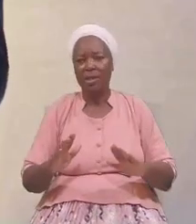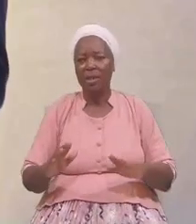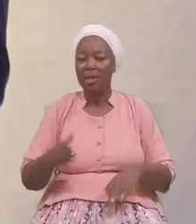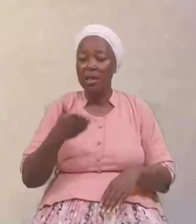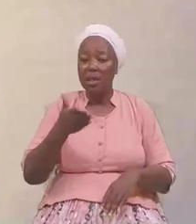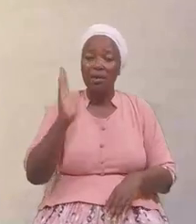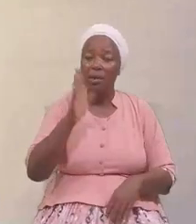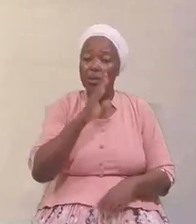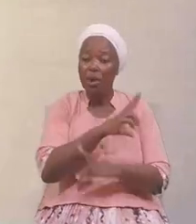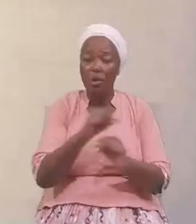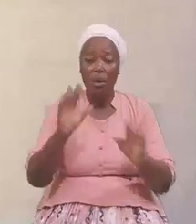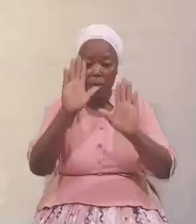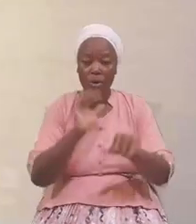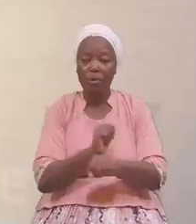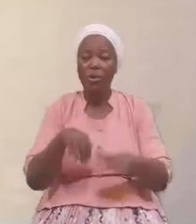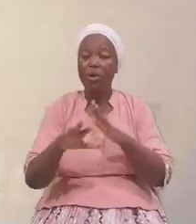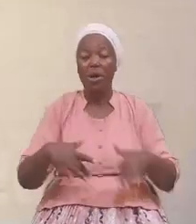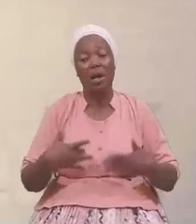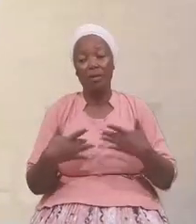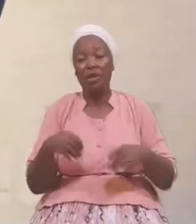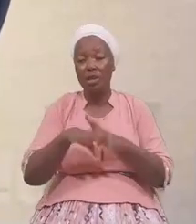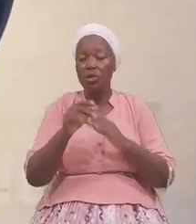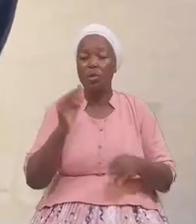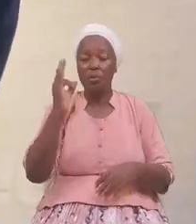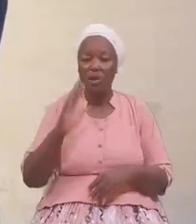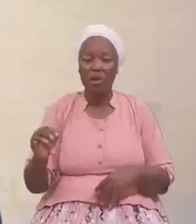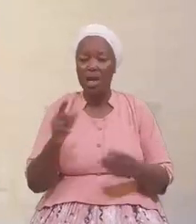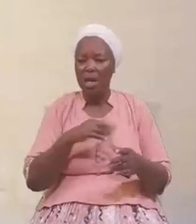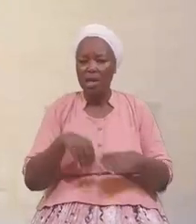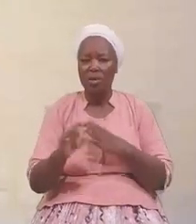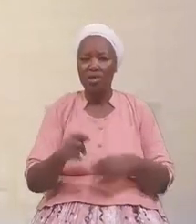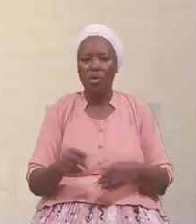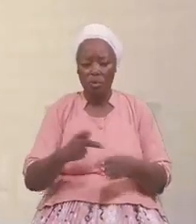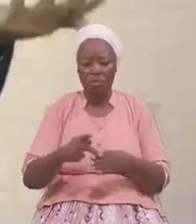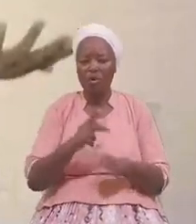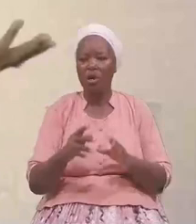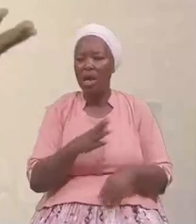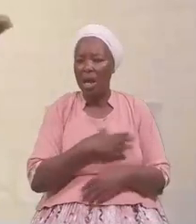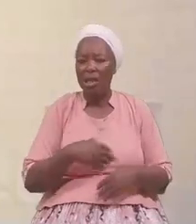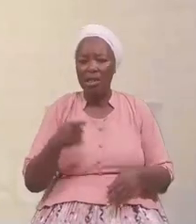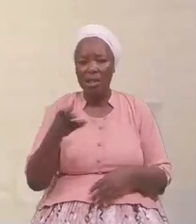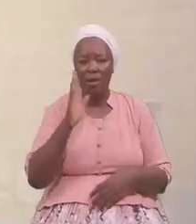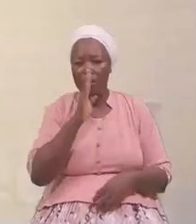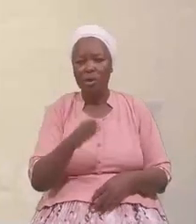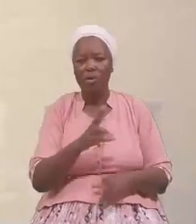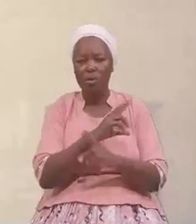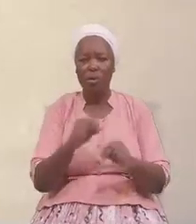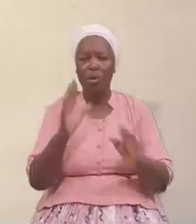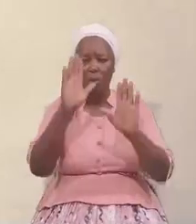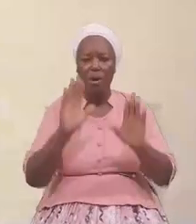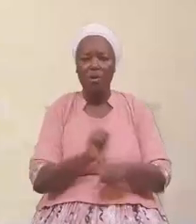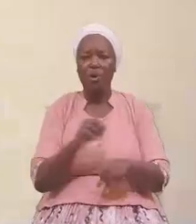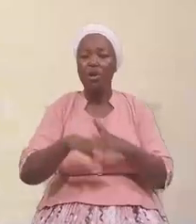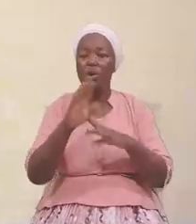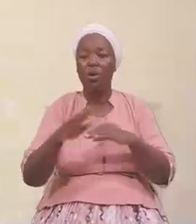dans ta vie, dans ton ministère, dans ta profession. Et il n'y aura plus de miracles dans ton appel. Le